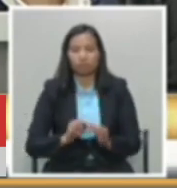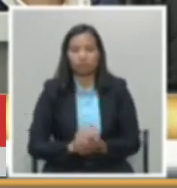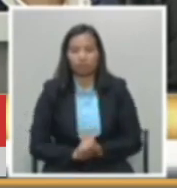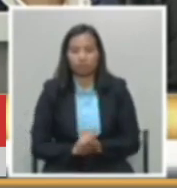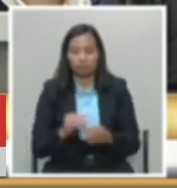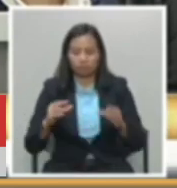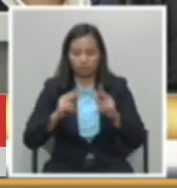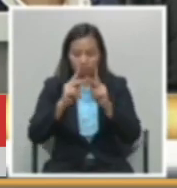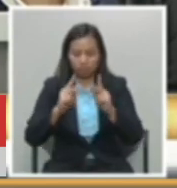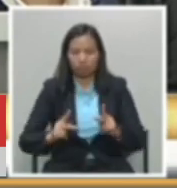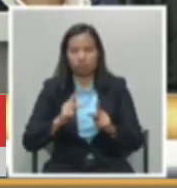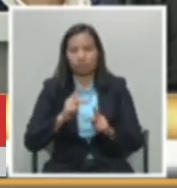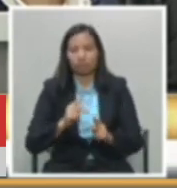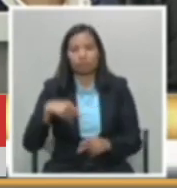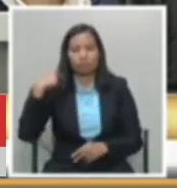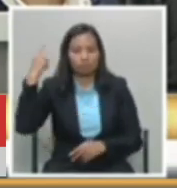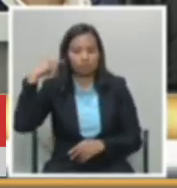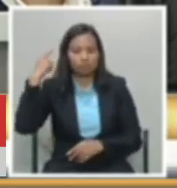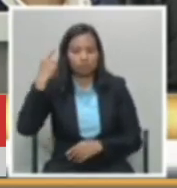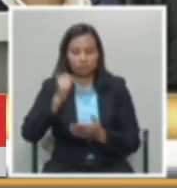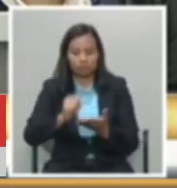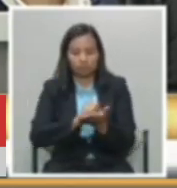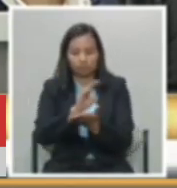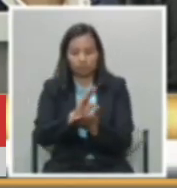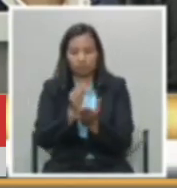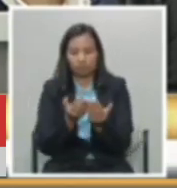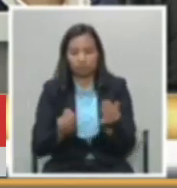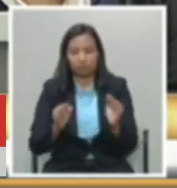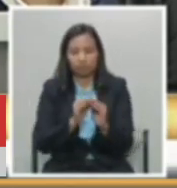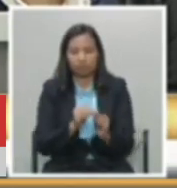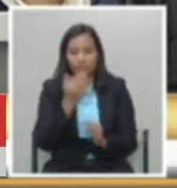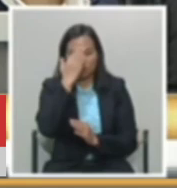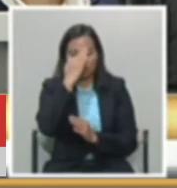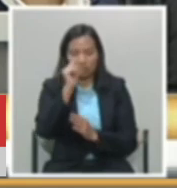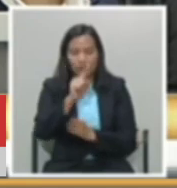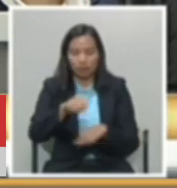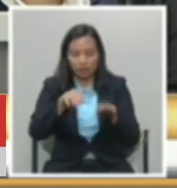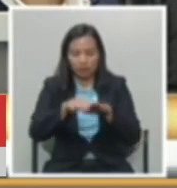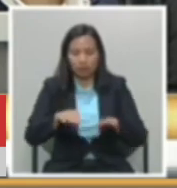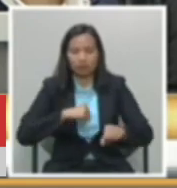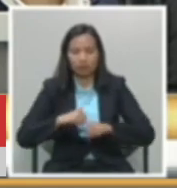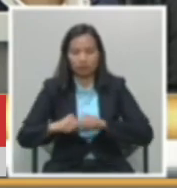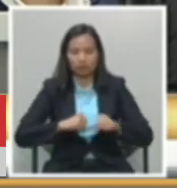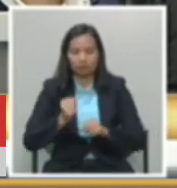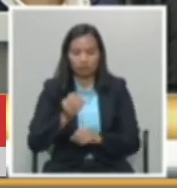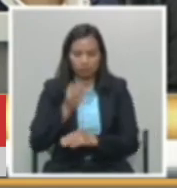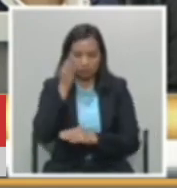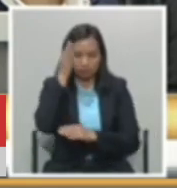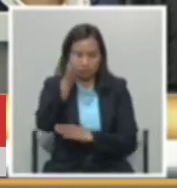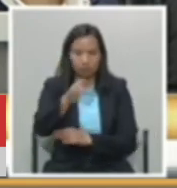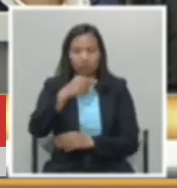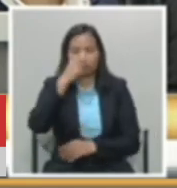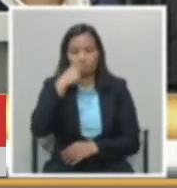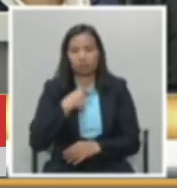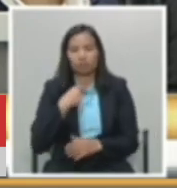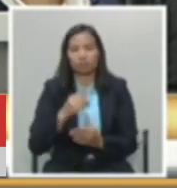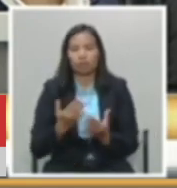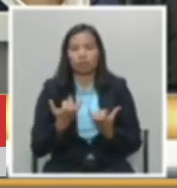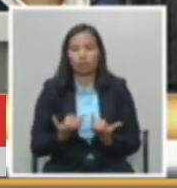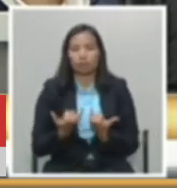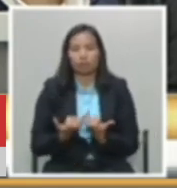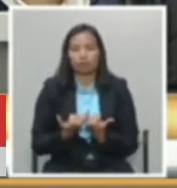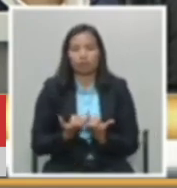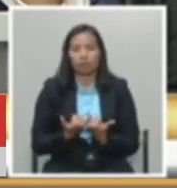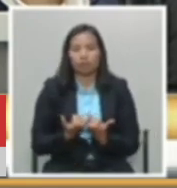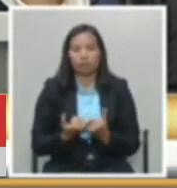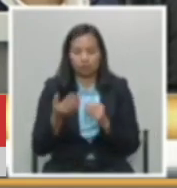กับกรมกิจการสตรีและสถาบันครอบครัวเพราะเด็กและเยาวชนคืออนาคตของประเทศชาติวันนี้ถ้าเขา